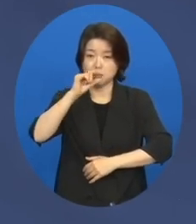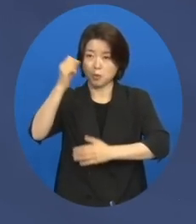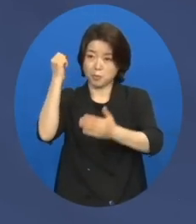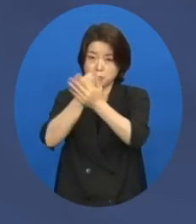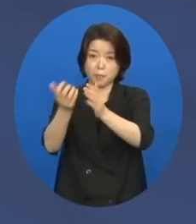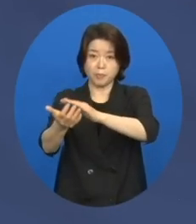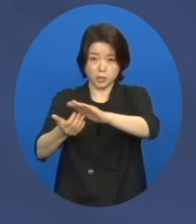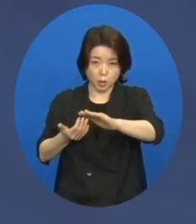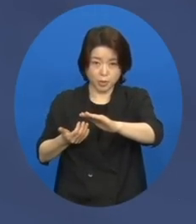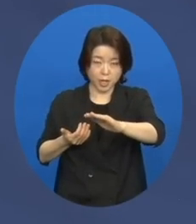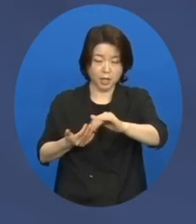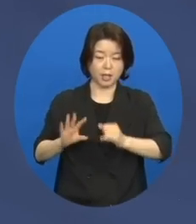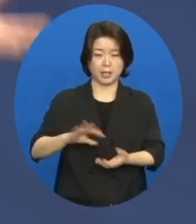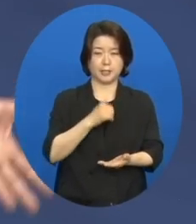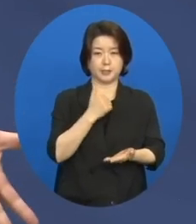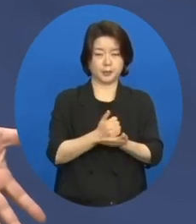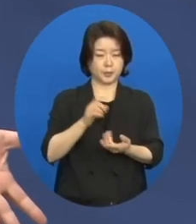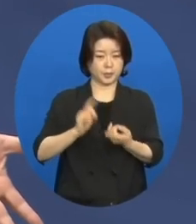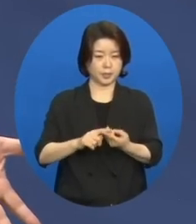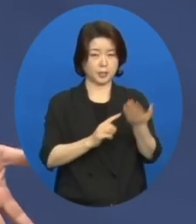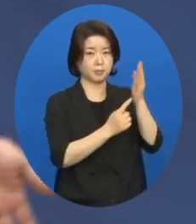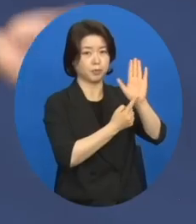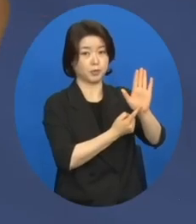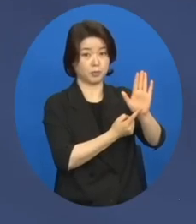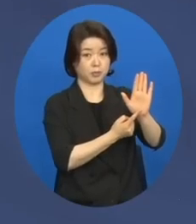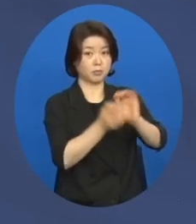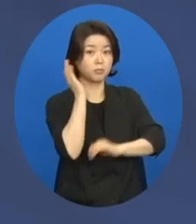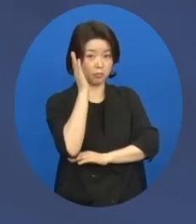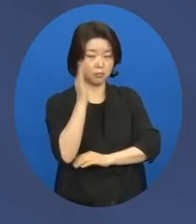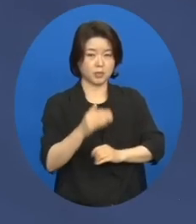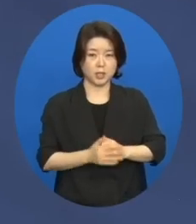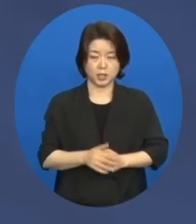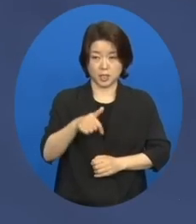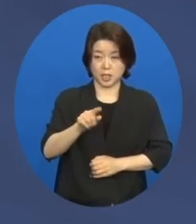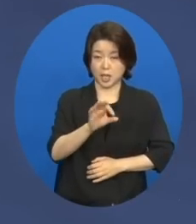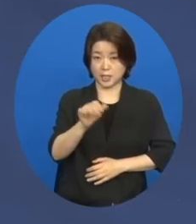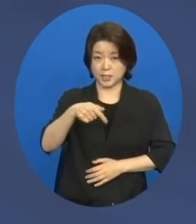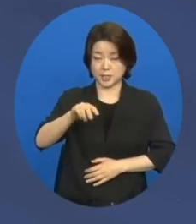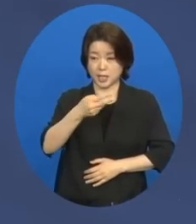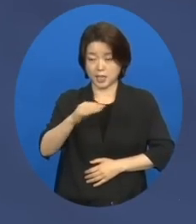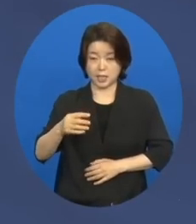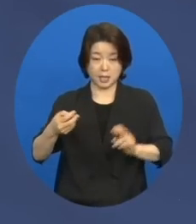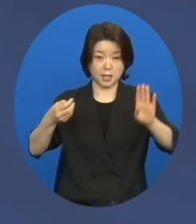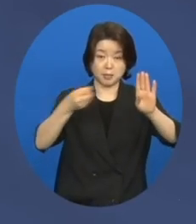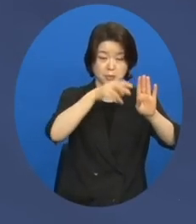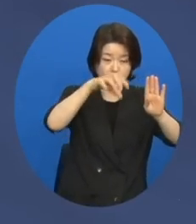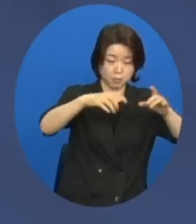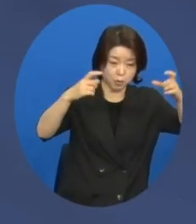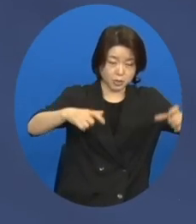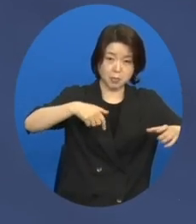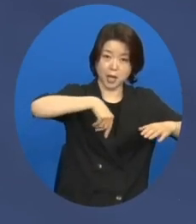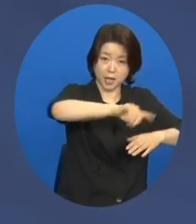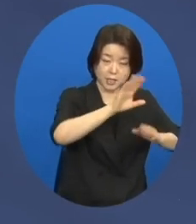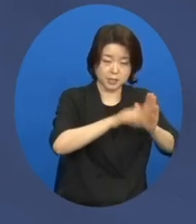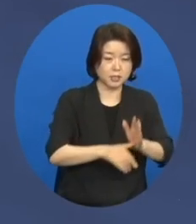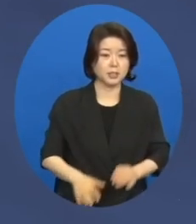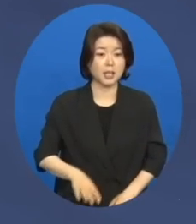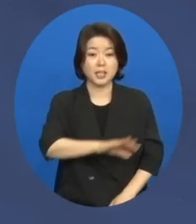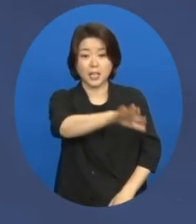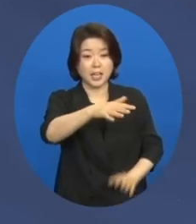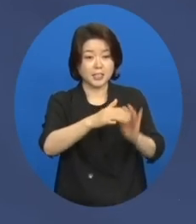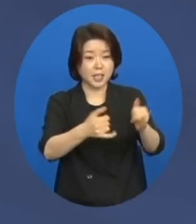드디어 그리스도라고 하는 사실을 드러내기 시작하셨어요. 가이사랴 빌립보 지방에 갔을 때 사람들이 나를 누구라냐고